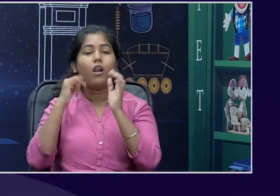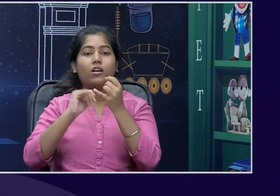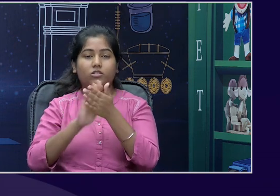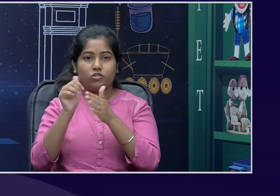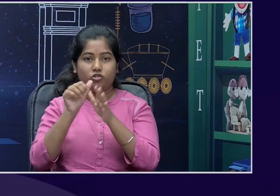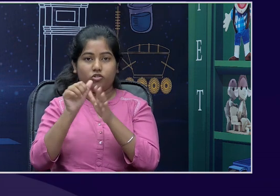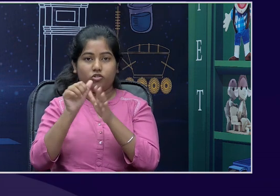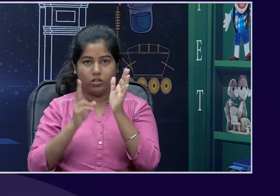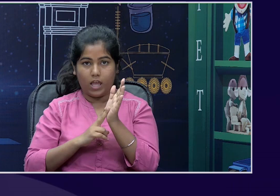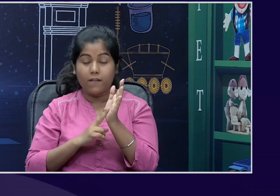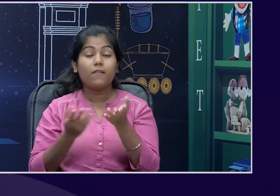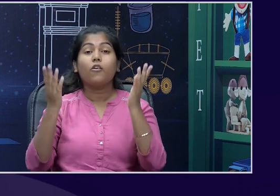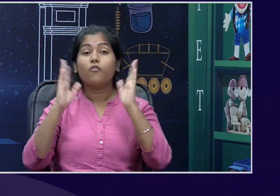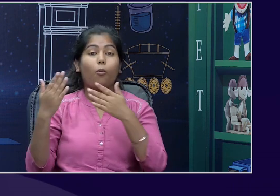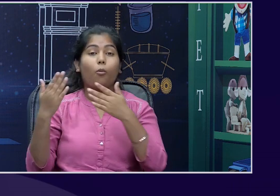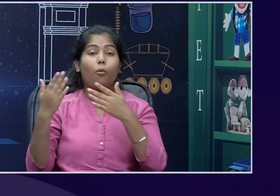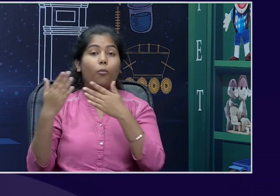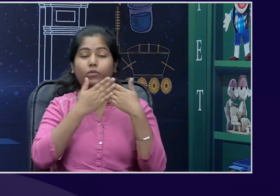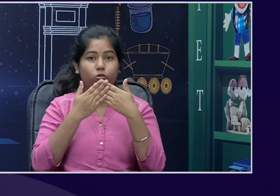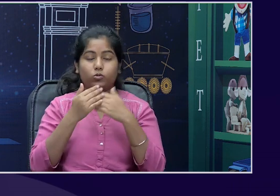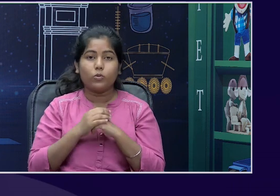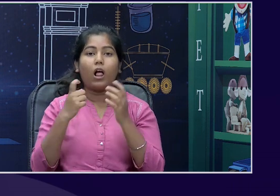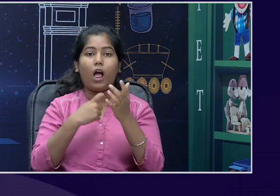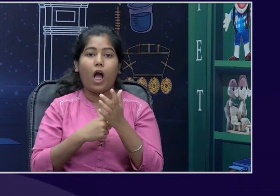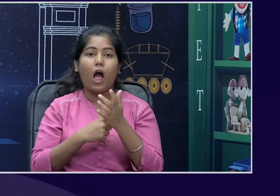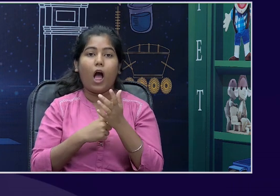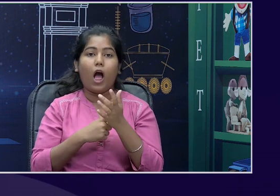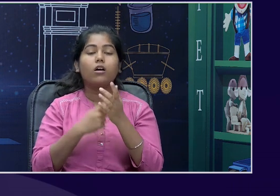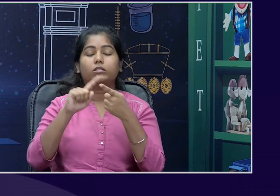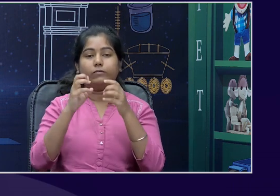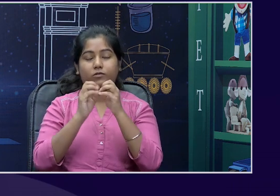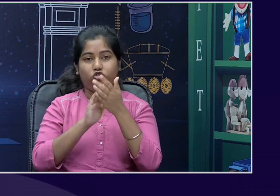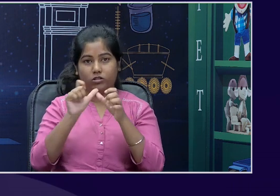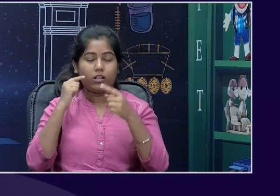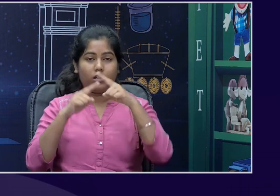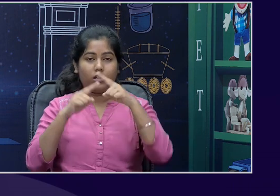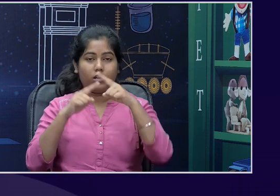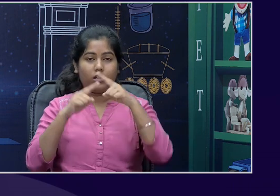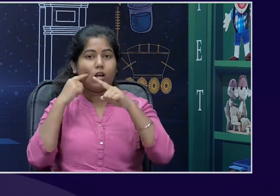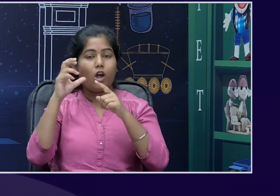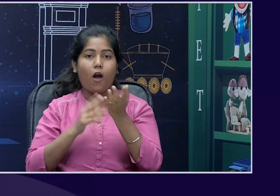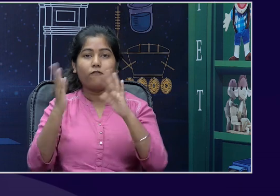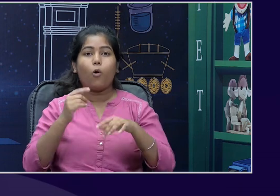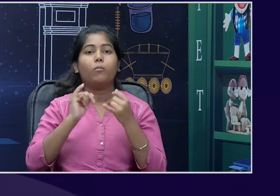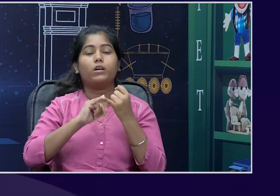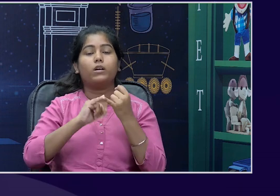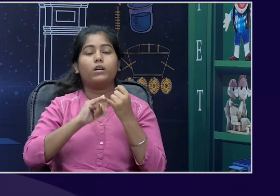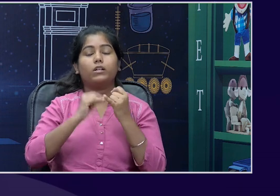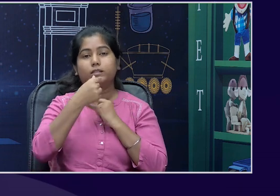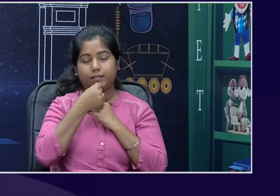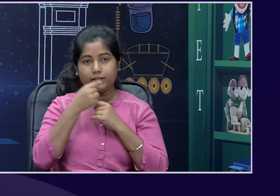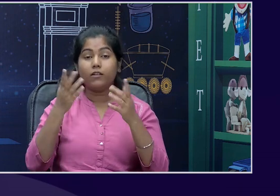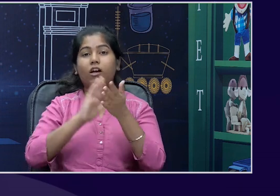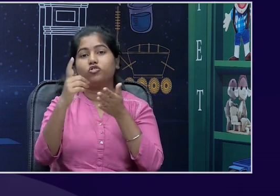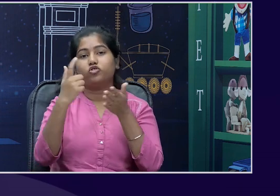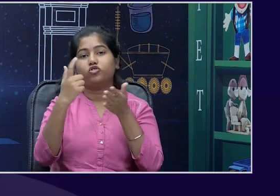क्रॉस हिंदू इंस्टीट्यूट फॉर एजुकेशन एंड रिहैबिलिटेशन ऑफ मेंटली चैलेंज्ड चिल्ड्रन सोनीपत हरियाणा से। सर, आपका